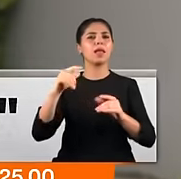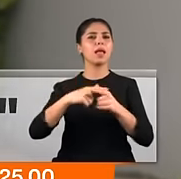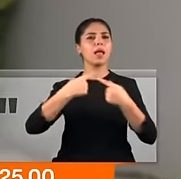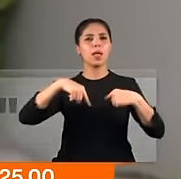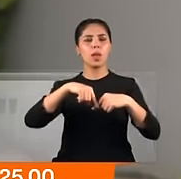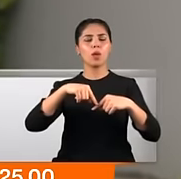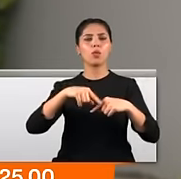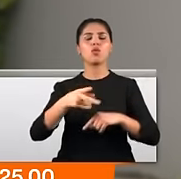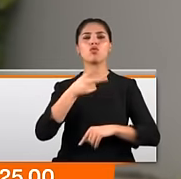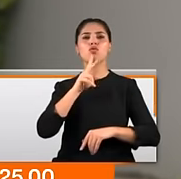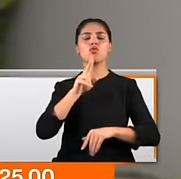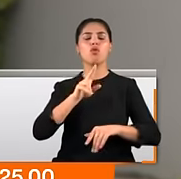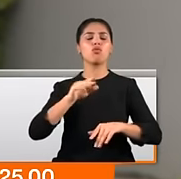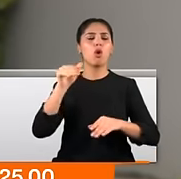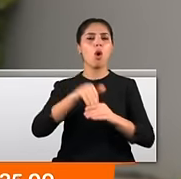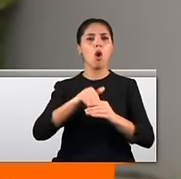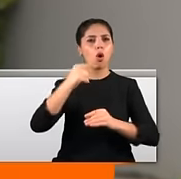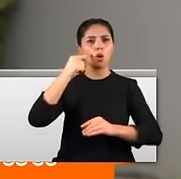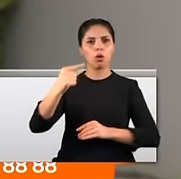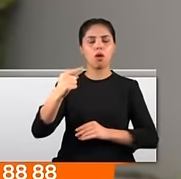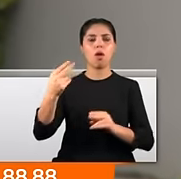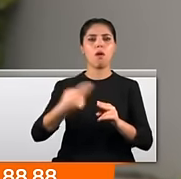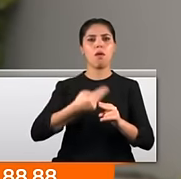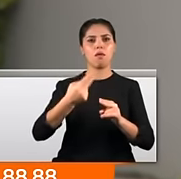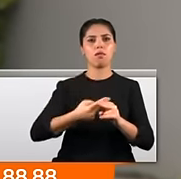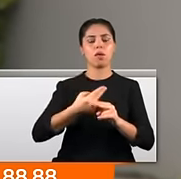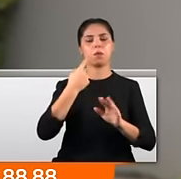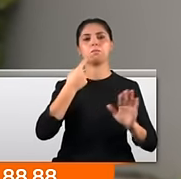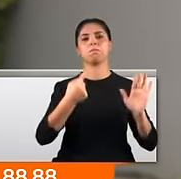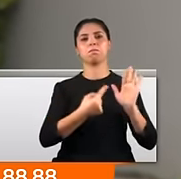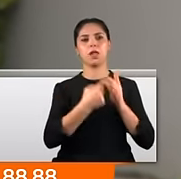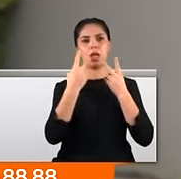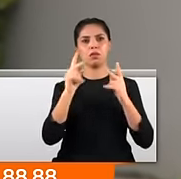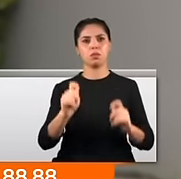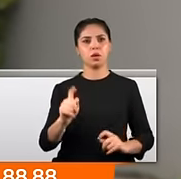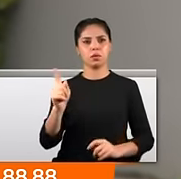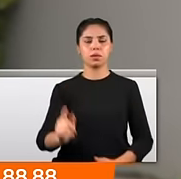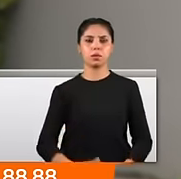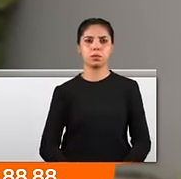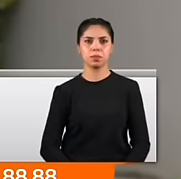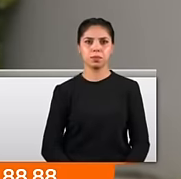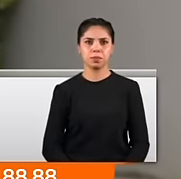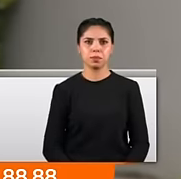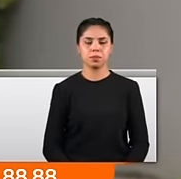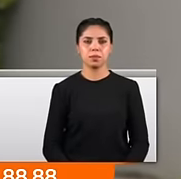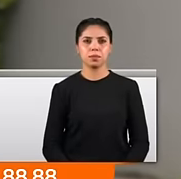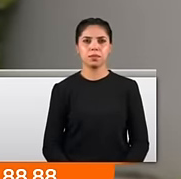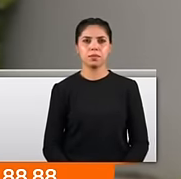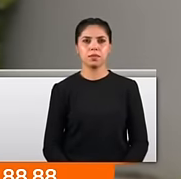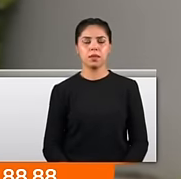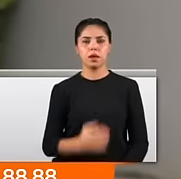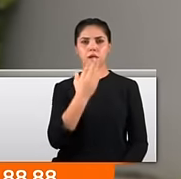Birleşmiş Milletler Genel Kurulu'nda önce 121 bizimle beraber hareket etti ve o zaman